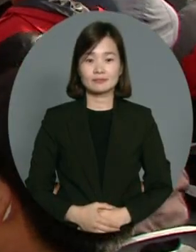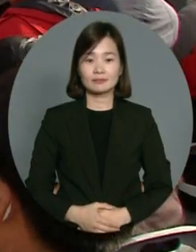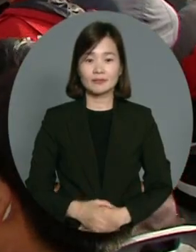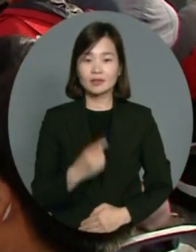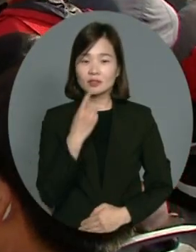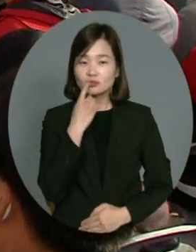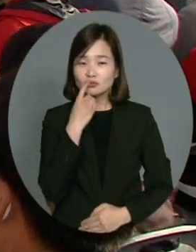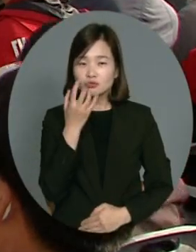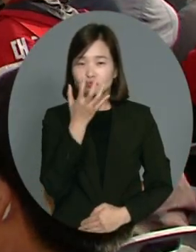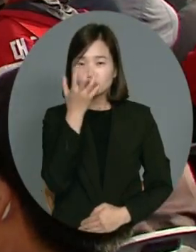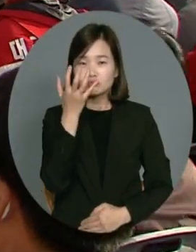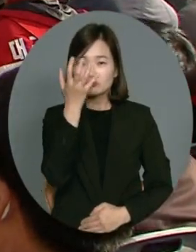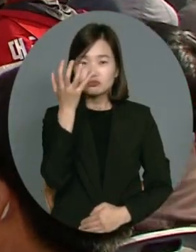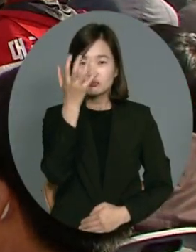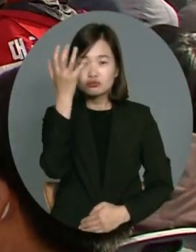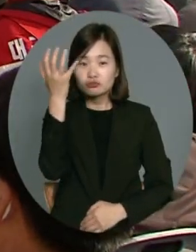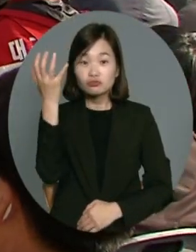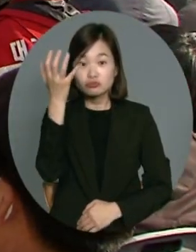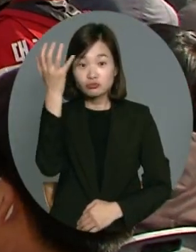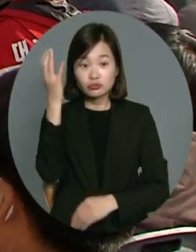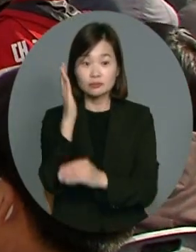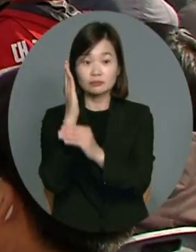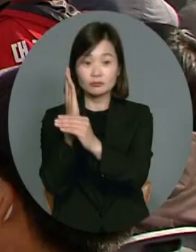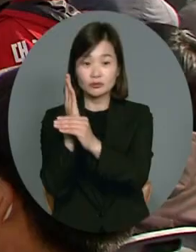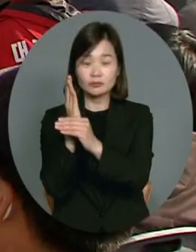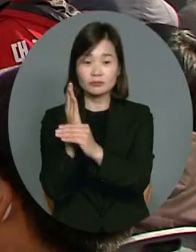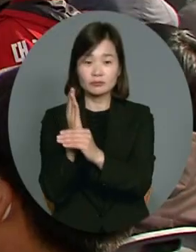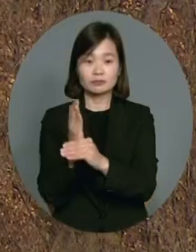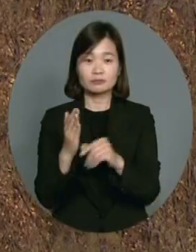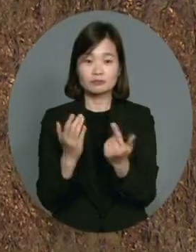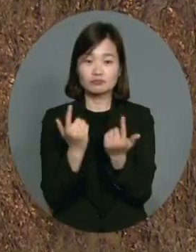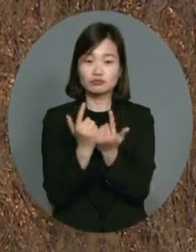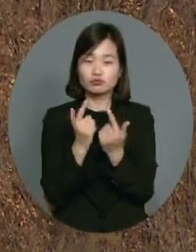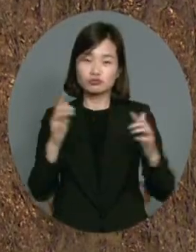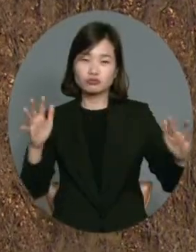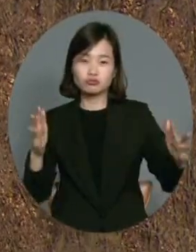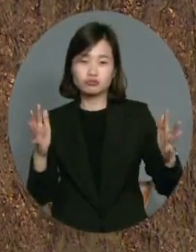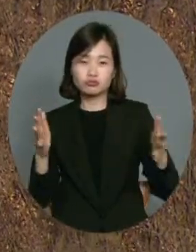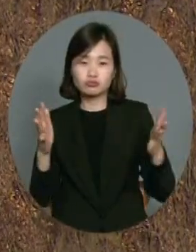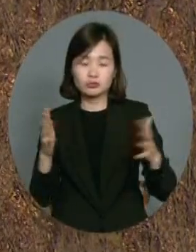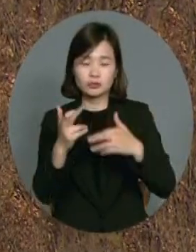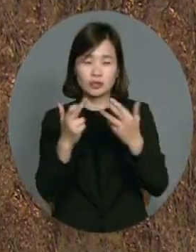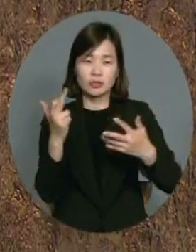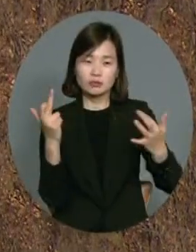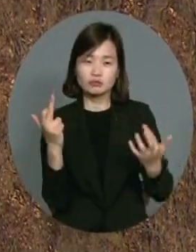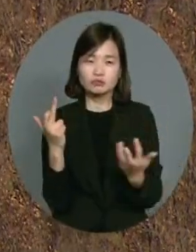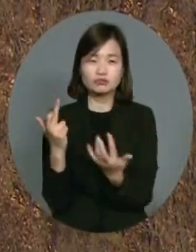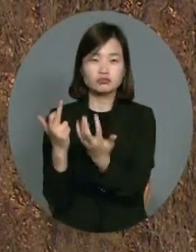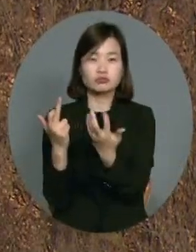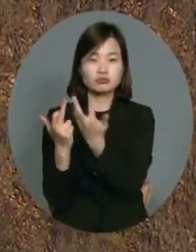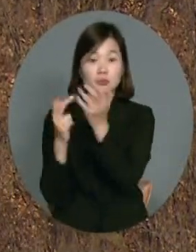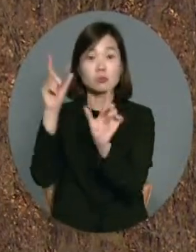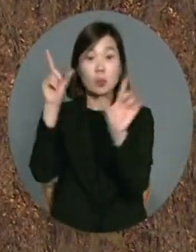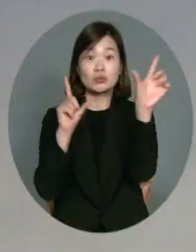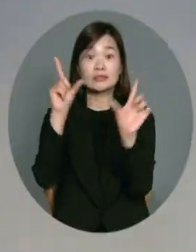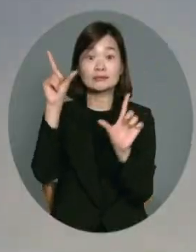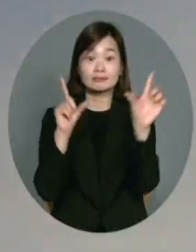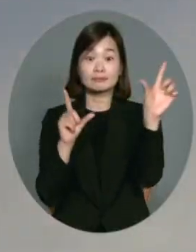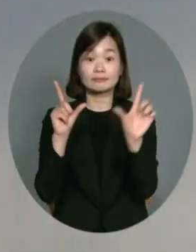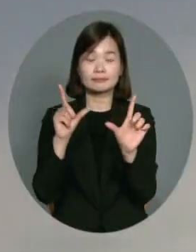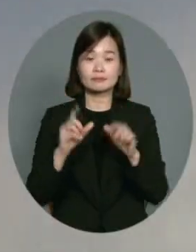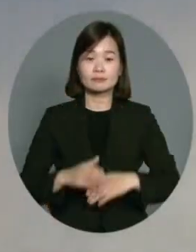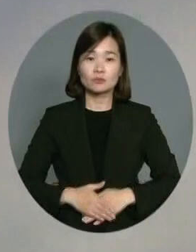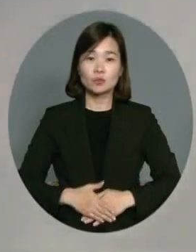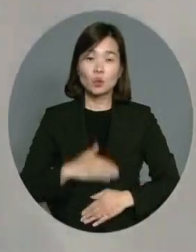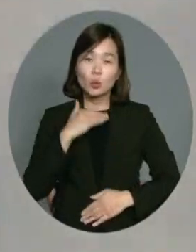희뿌연 연기가 야산에서 올라옵니다. 북서풍의 강한 바람을 타고 산 정상 쪽으로 빠르게 확산되어가는 상황입니다.